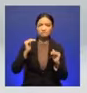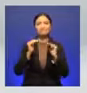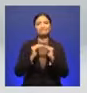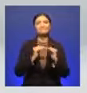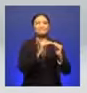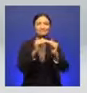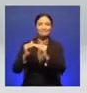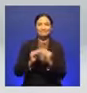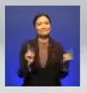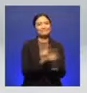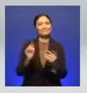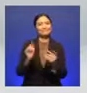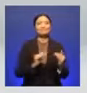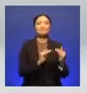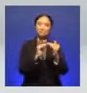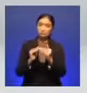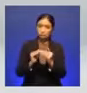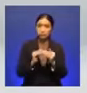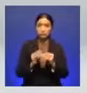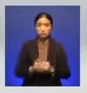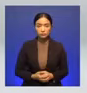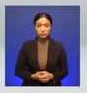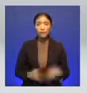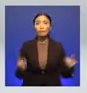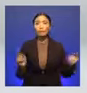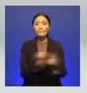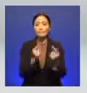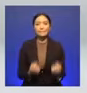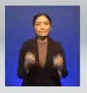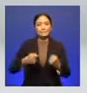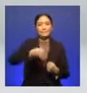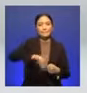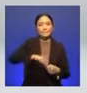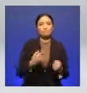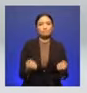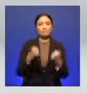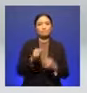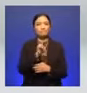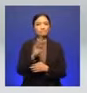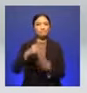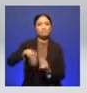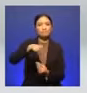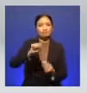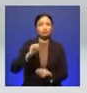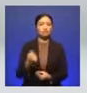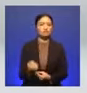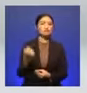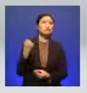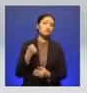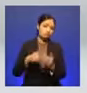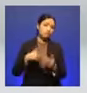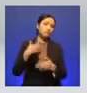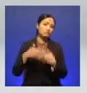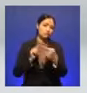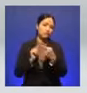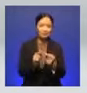คมเท่าเทียมกันเมื่อสังคมเท่าเทียมกันเนี่ยสังคมเนี่ยจะแข็งแรงขึ้นระบบเศรษฐกิจเนี่ยจะเข้มแข็งและสามารถที่จะก้าวไปข้